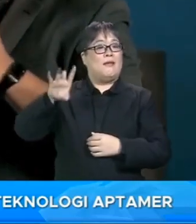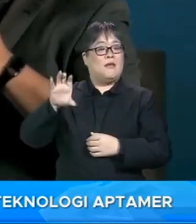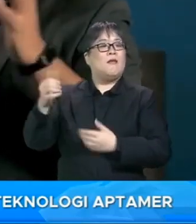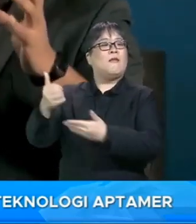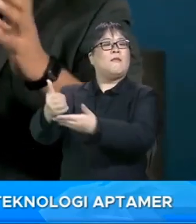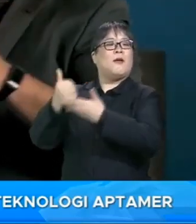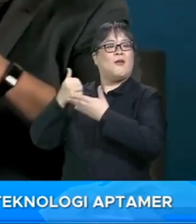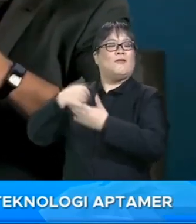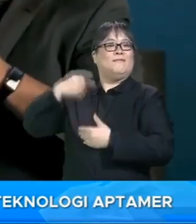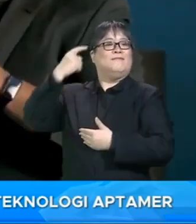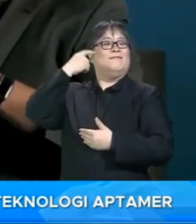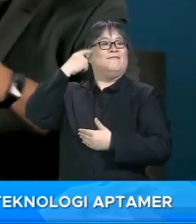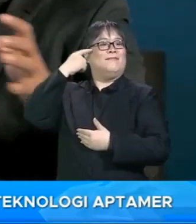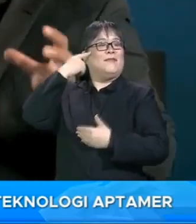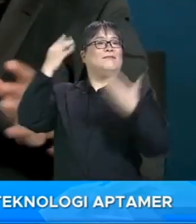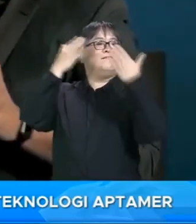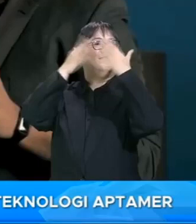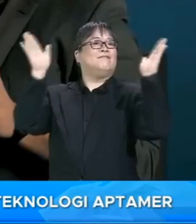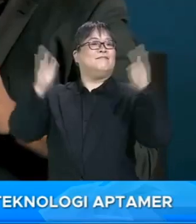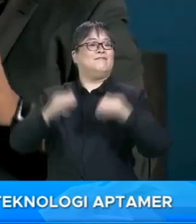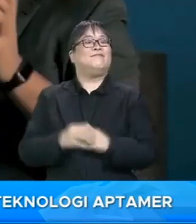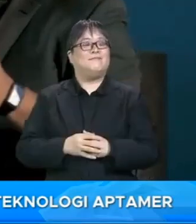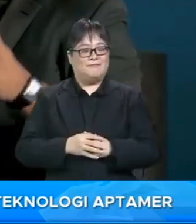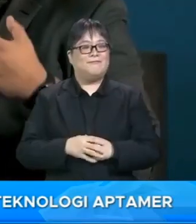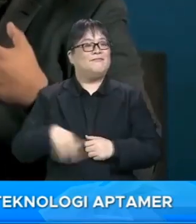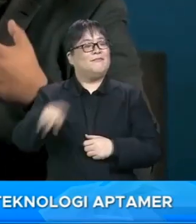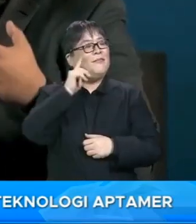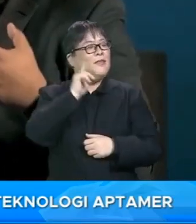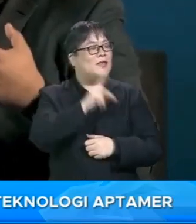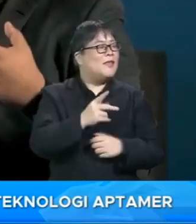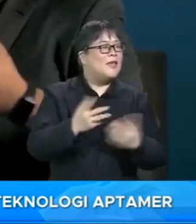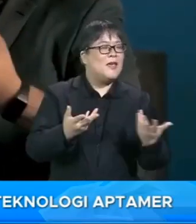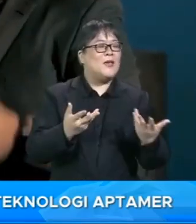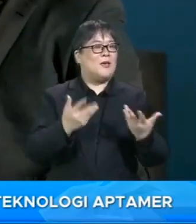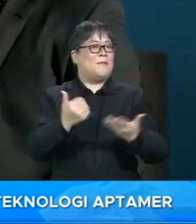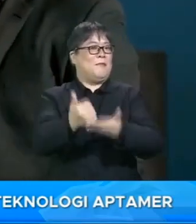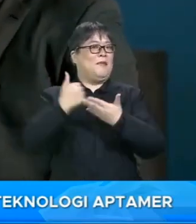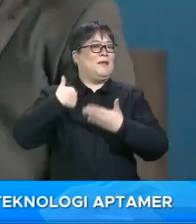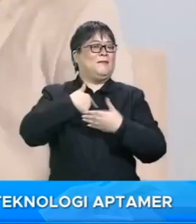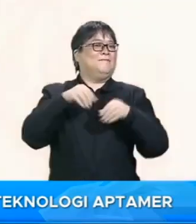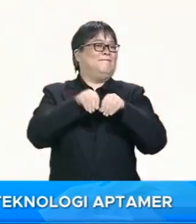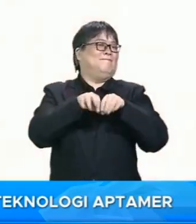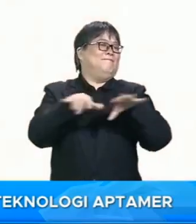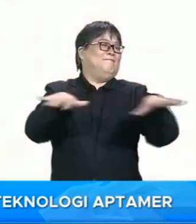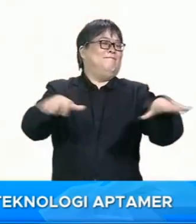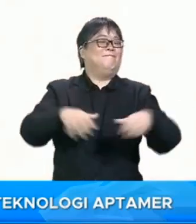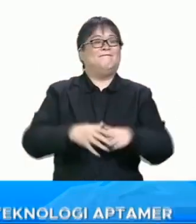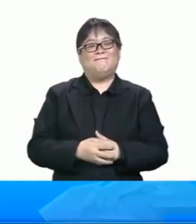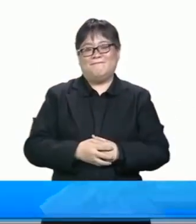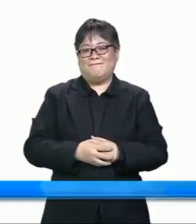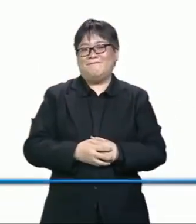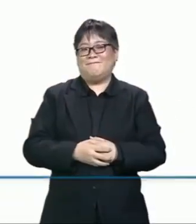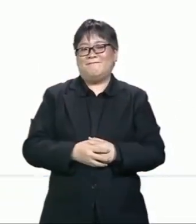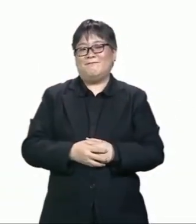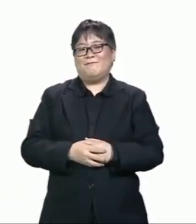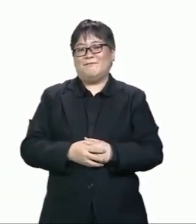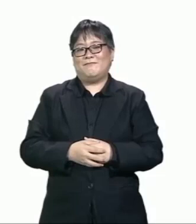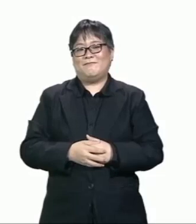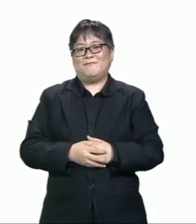kita berfikiran secara menyeluruh untuk tengok dan membantu kita berkembang.